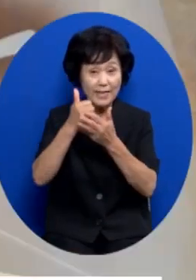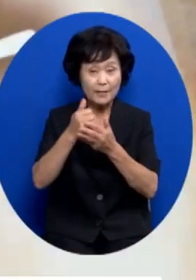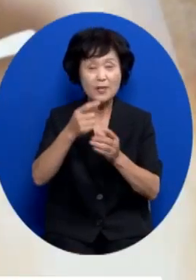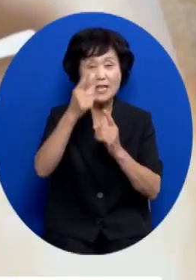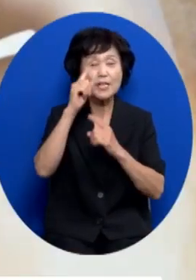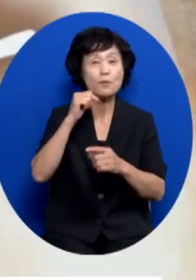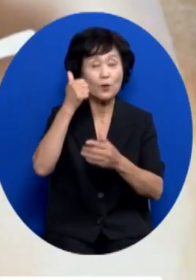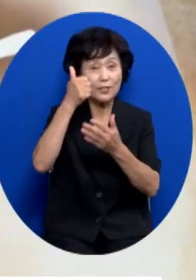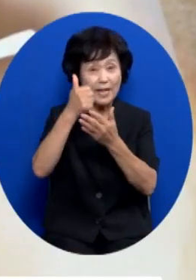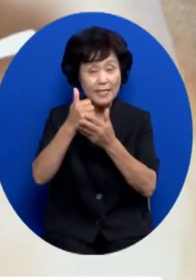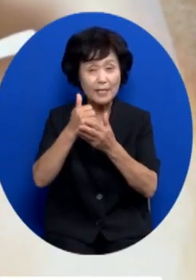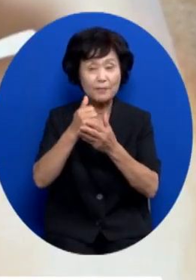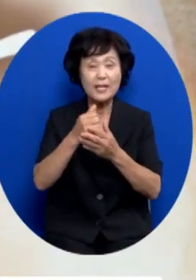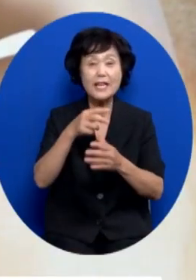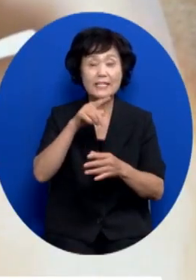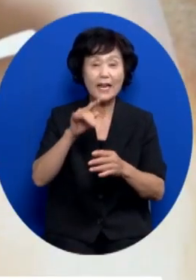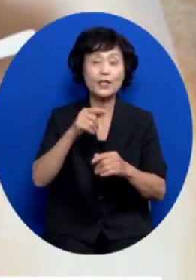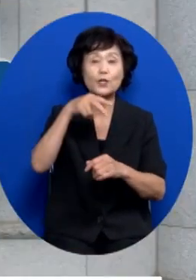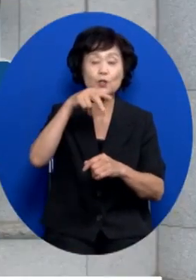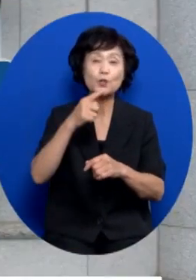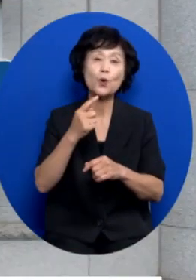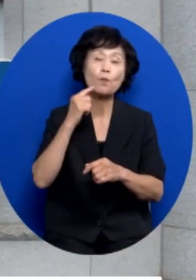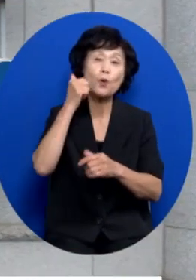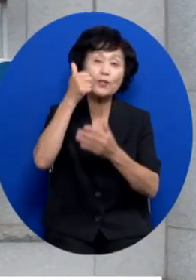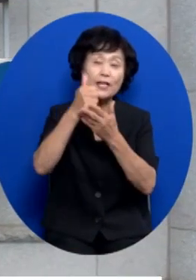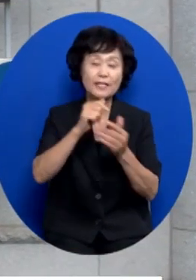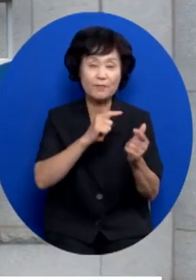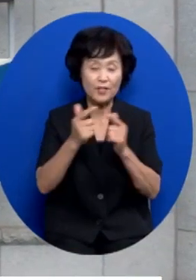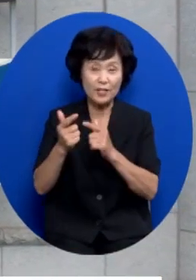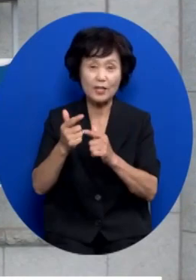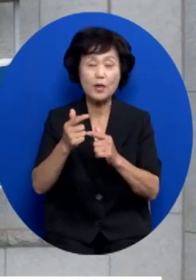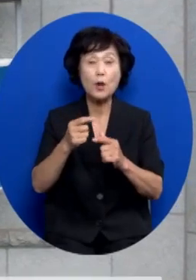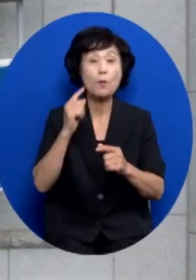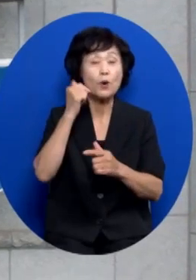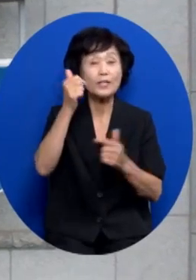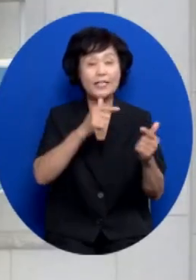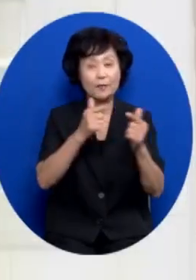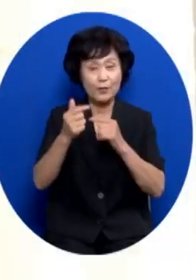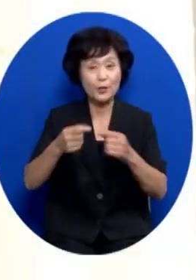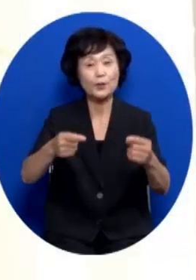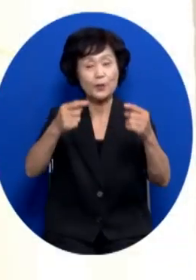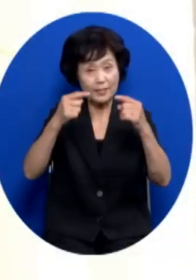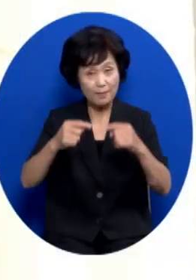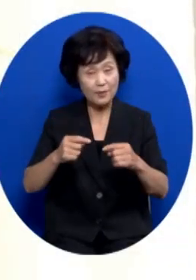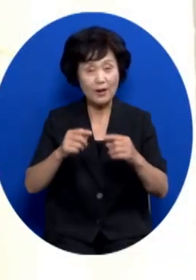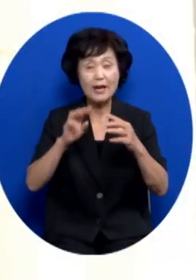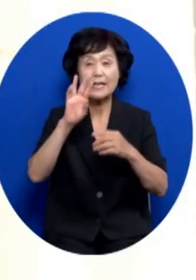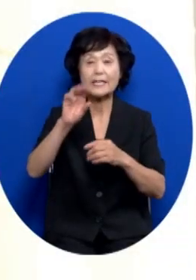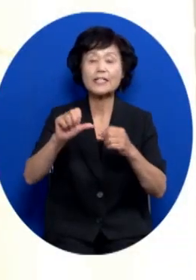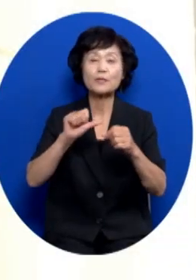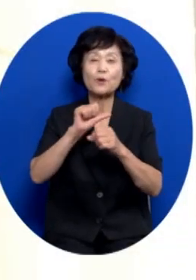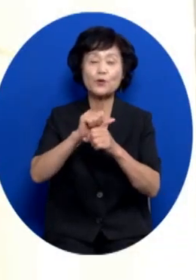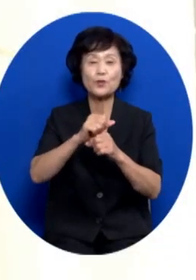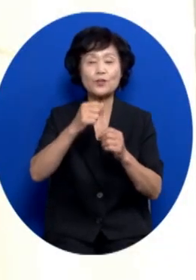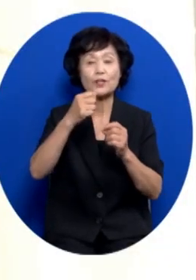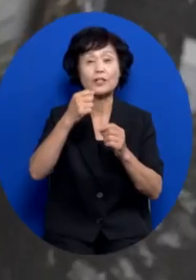목사, 새해된교회 소광석 목사 등 교계 주요 인사들도 자리해 예장 백석총회의 45주년을 축하할